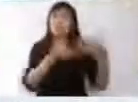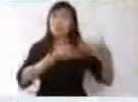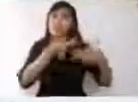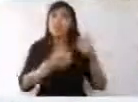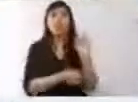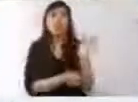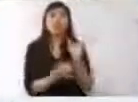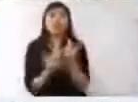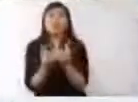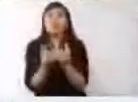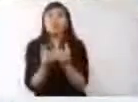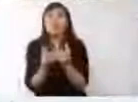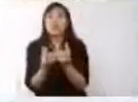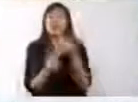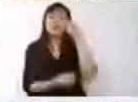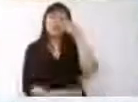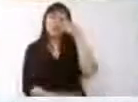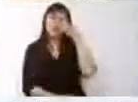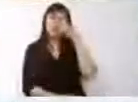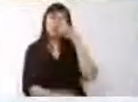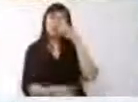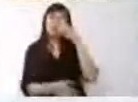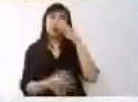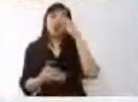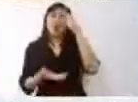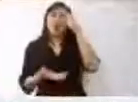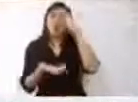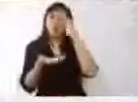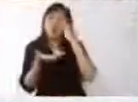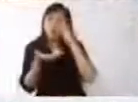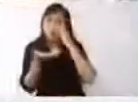pong makapasok as of this time.